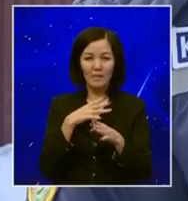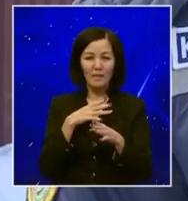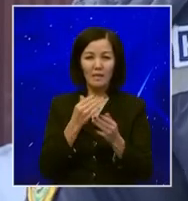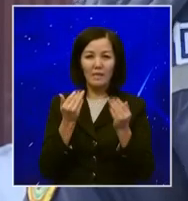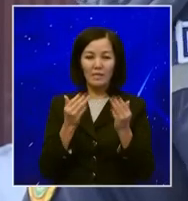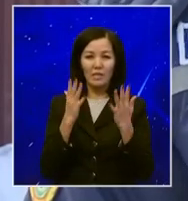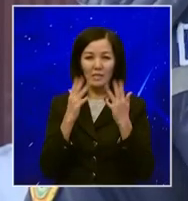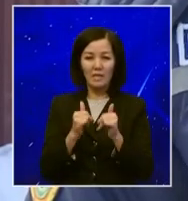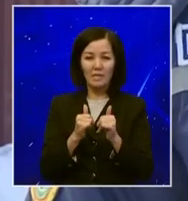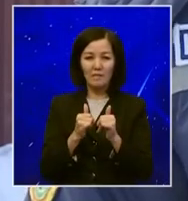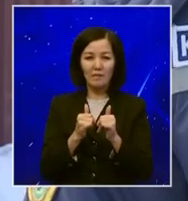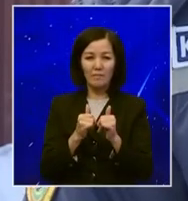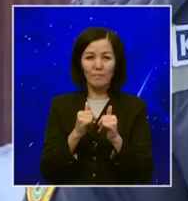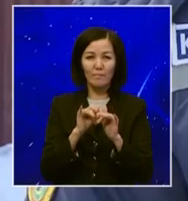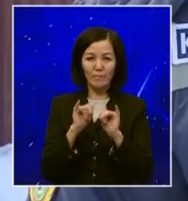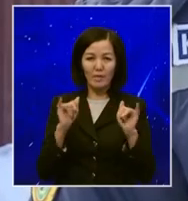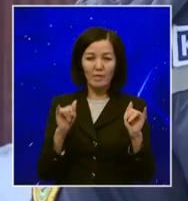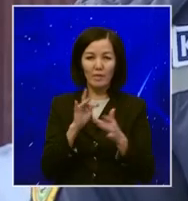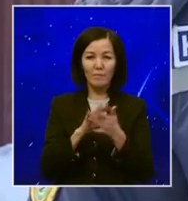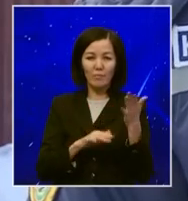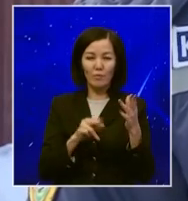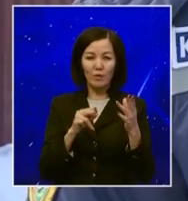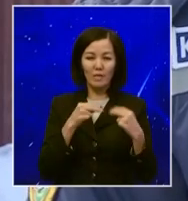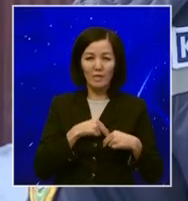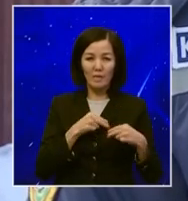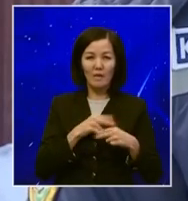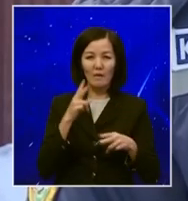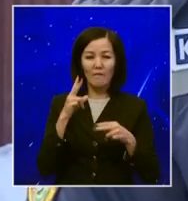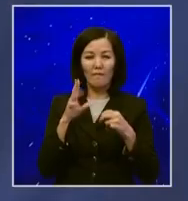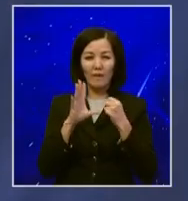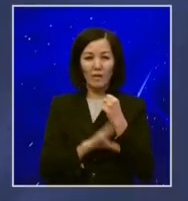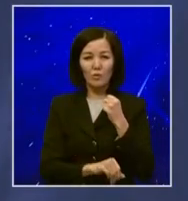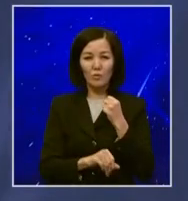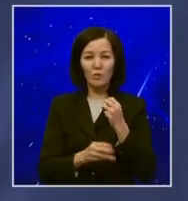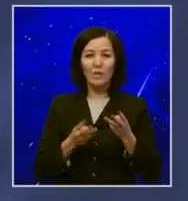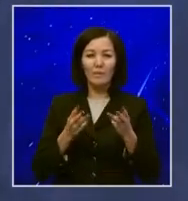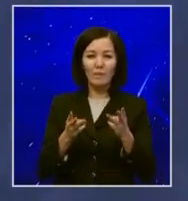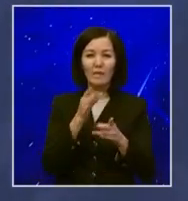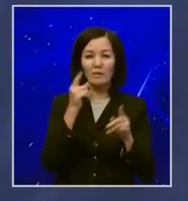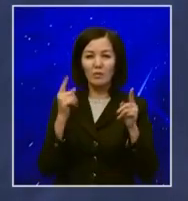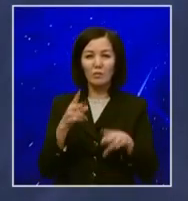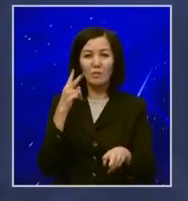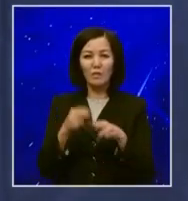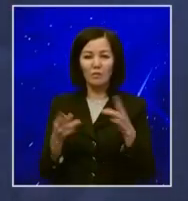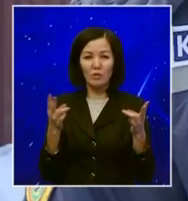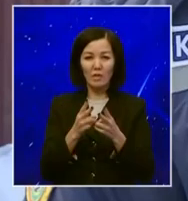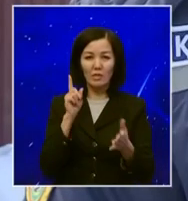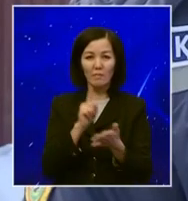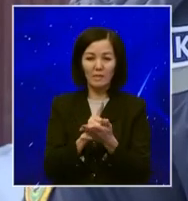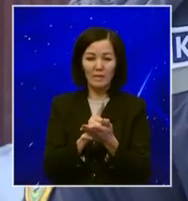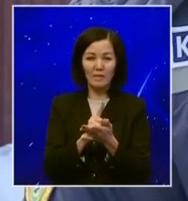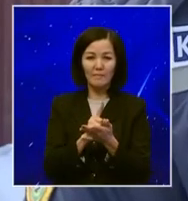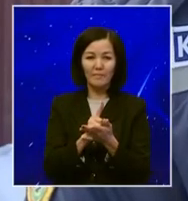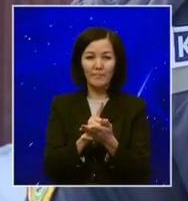Данные цифры мы продолжаем работать. К концу отопительного сезона мы должны закончить все это. На данный момент на территории Бешказавского